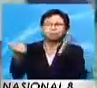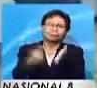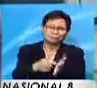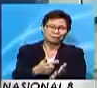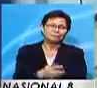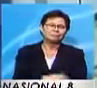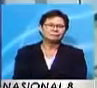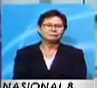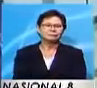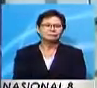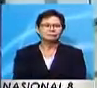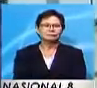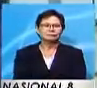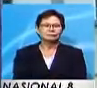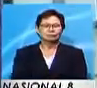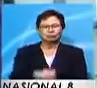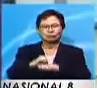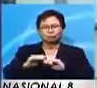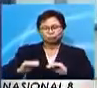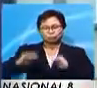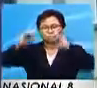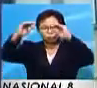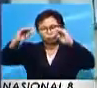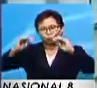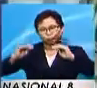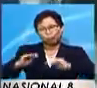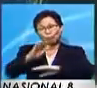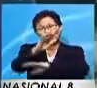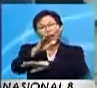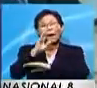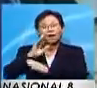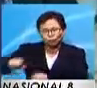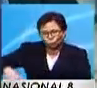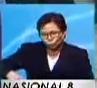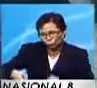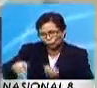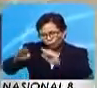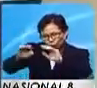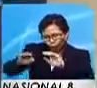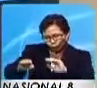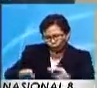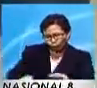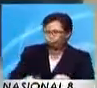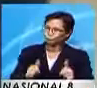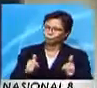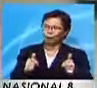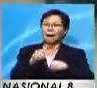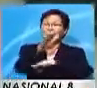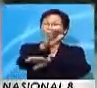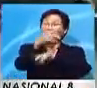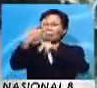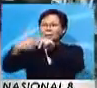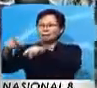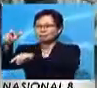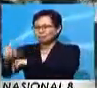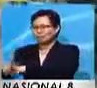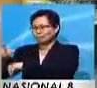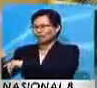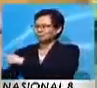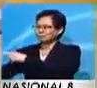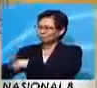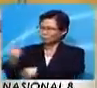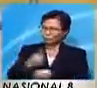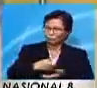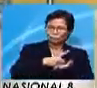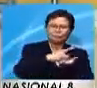sesi keadaan berang Pul petang semalam apabil air sungai mulai surut siang tadi pelbagai pihak tampil